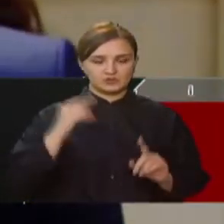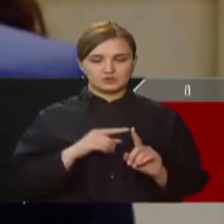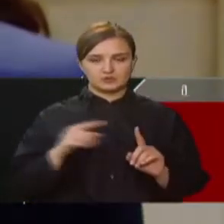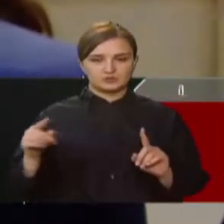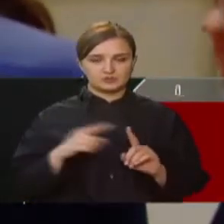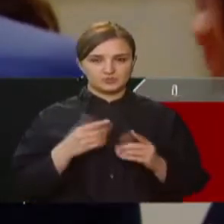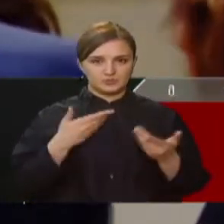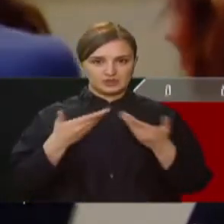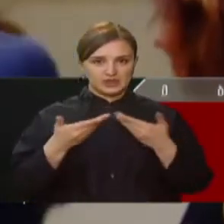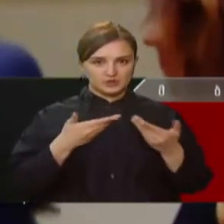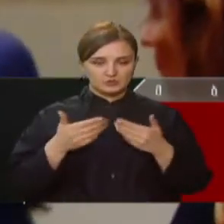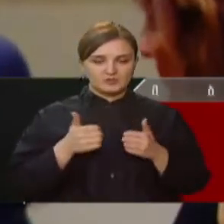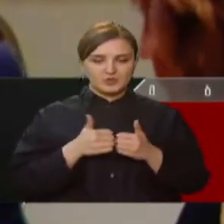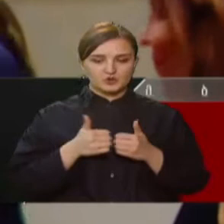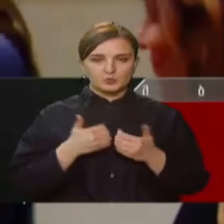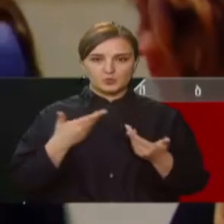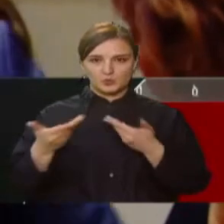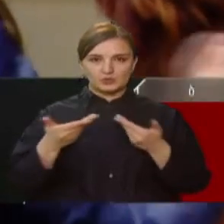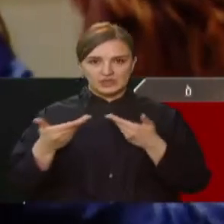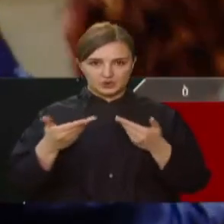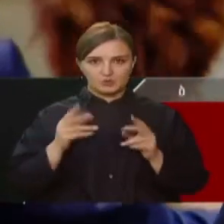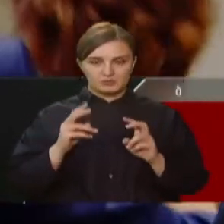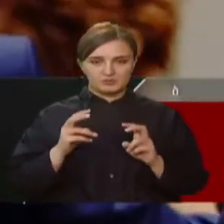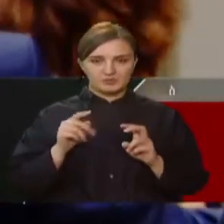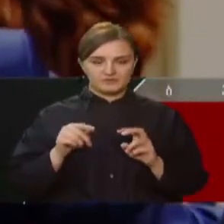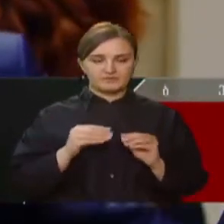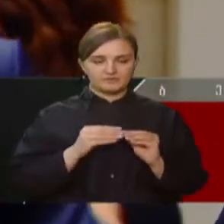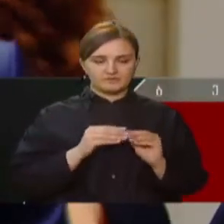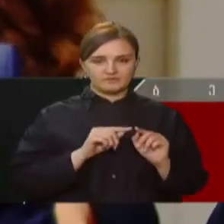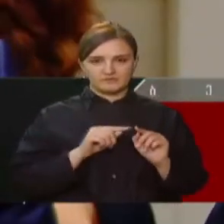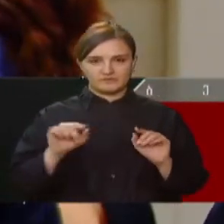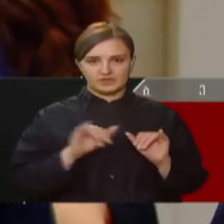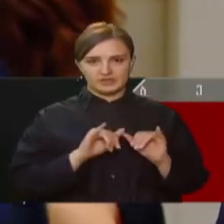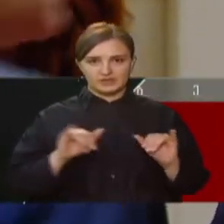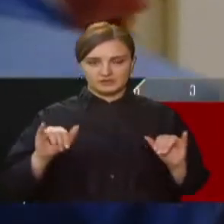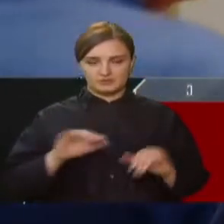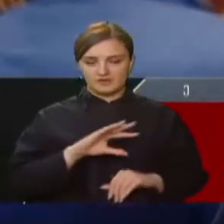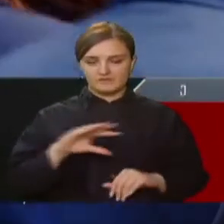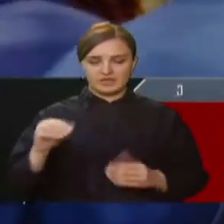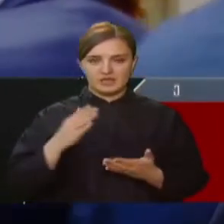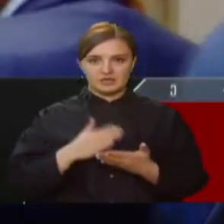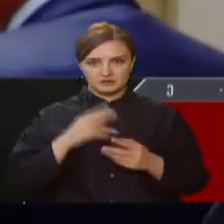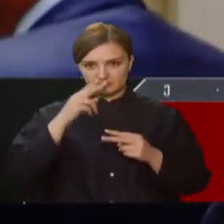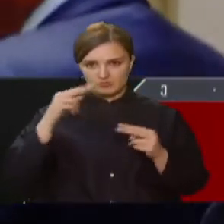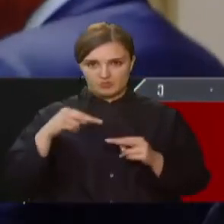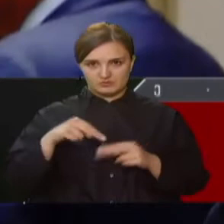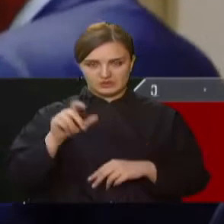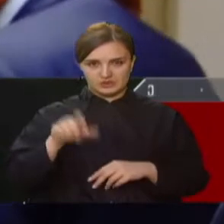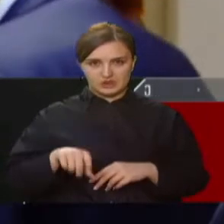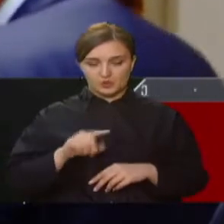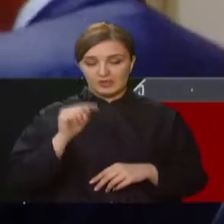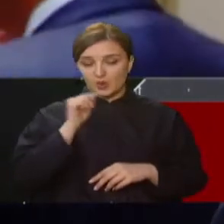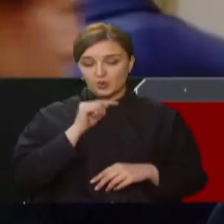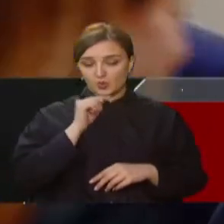surti ertobebi, etil mezoblori urti ertobebi, dinamii urat mi-a trăit, poelare și mismo ustred, rom,